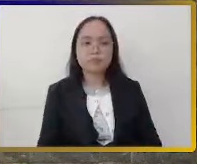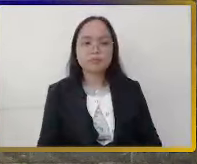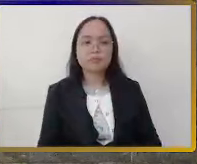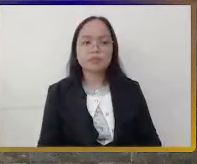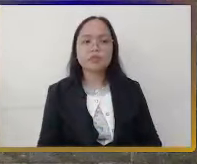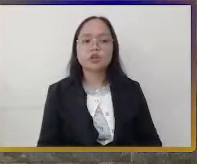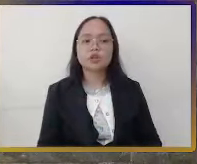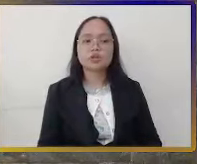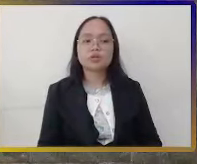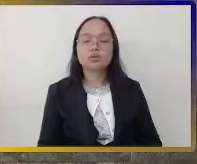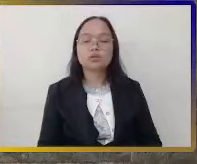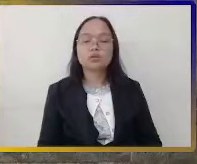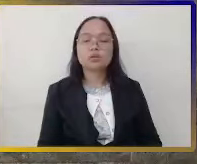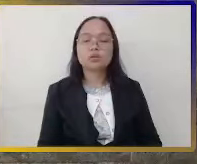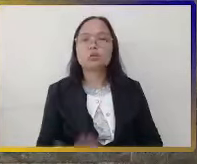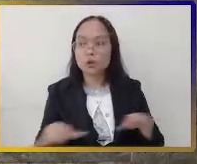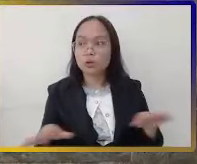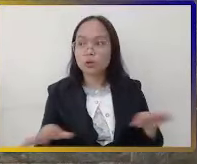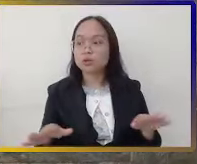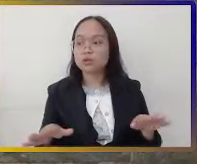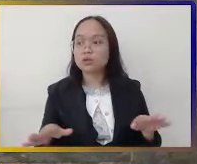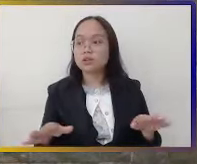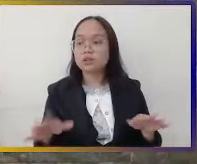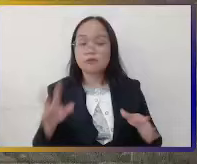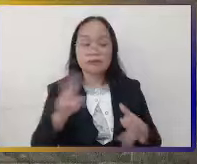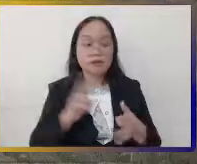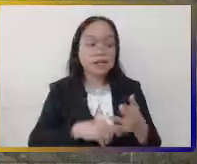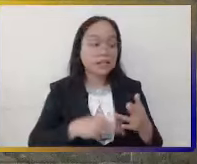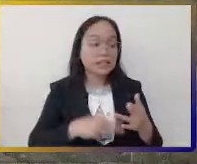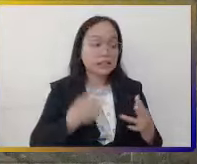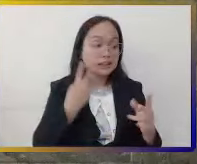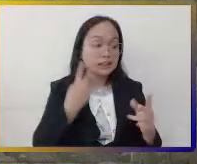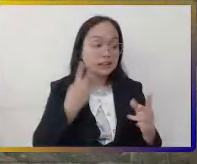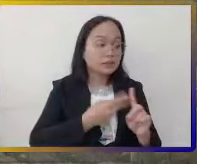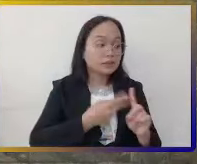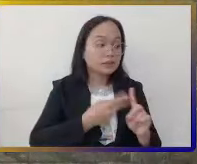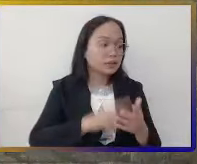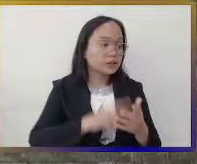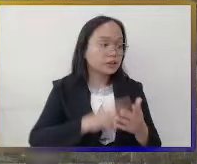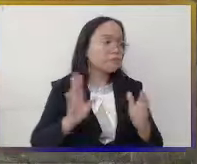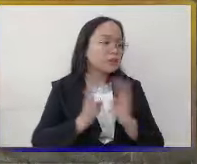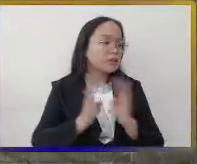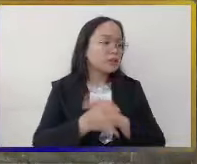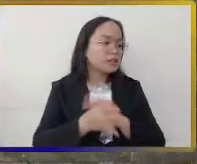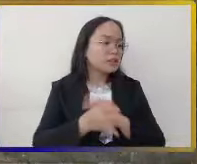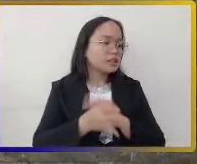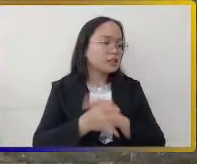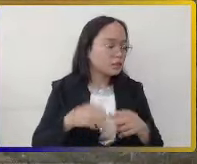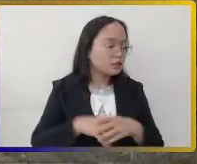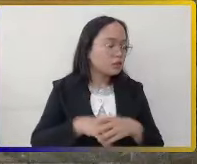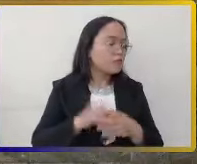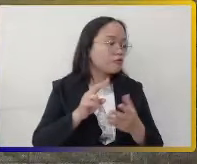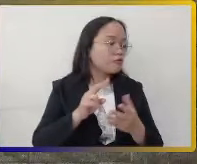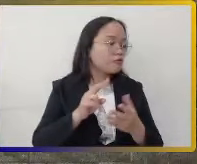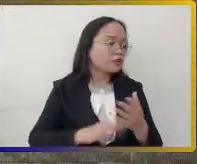mo nang panindigan yung verse number 6. Panindigan mo lamang yung verse number 5.